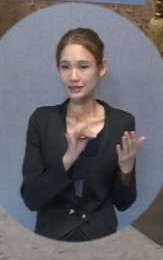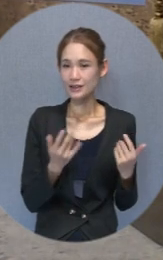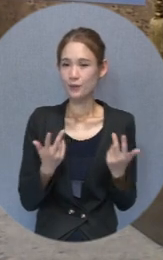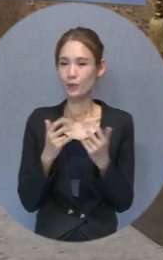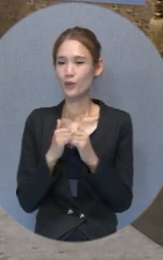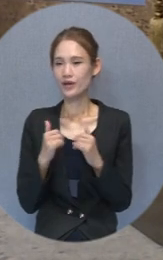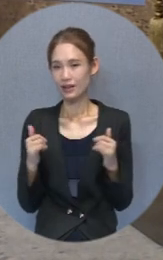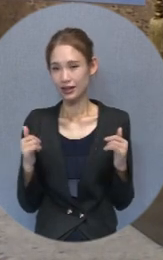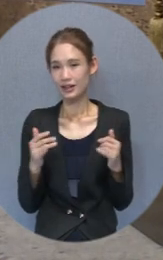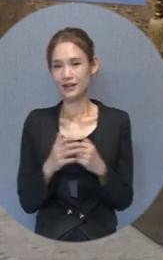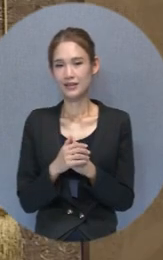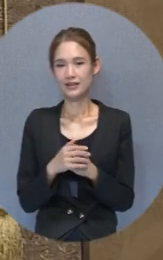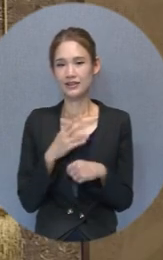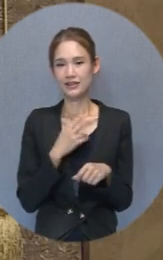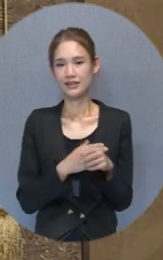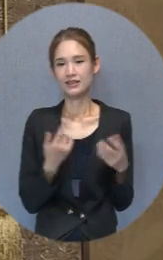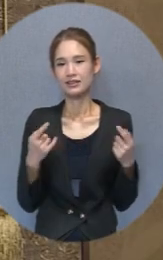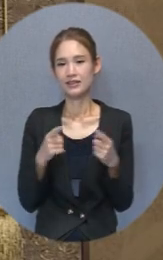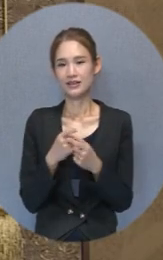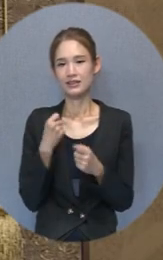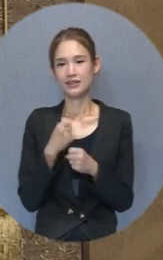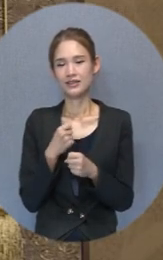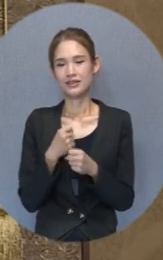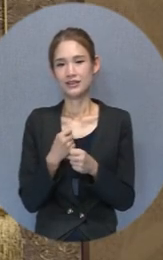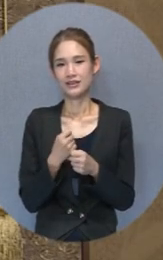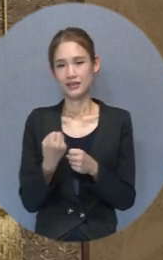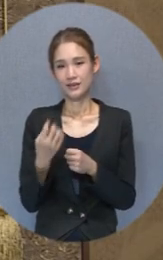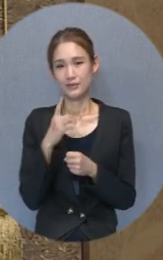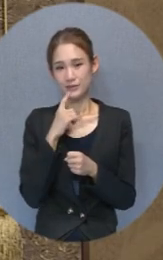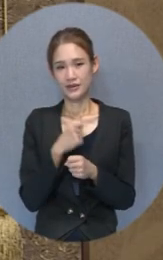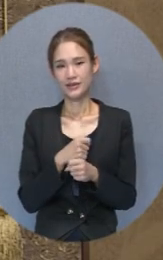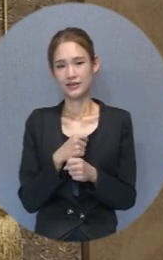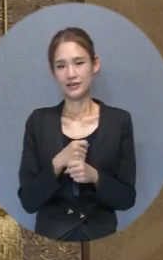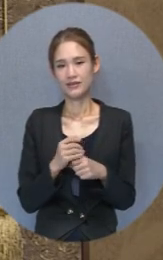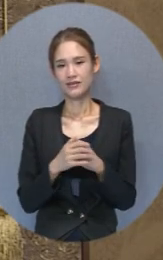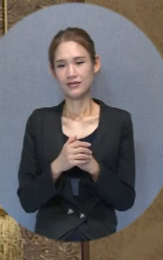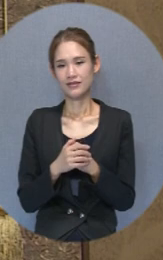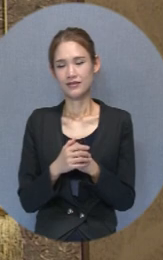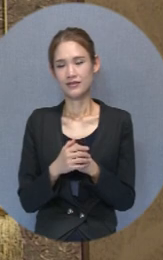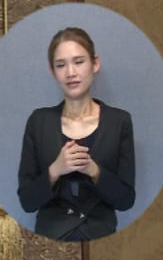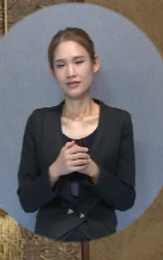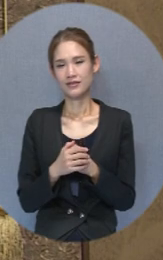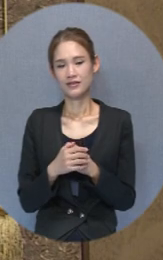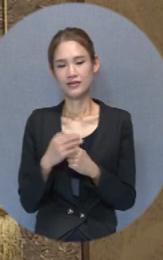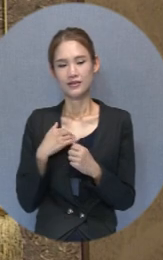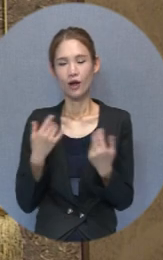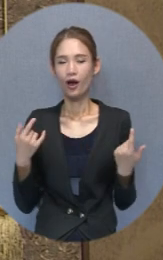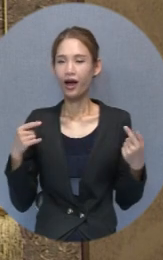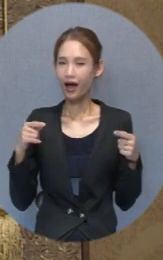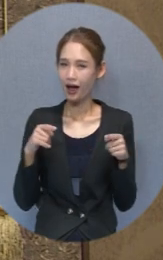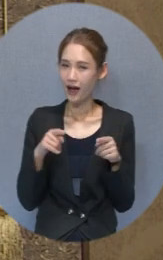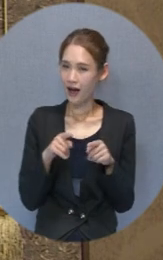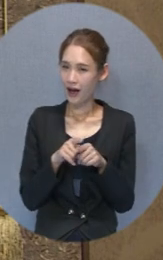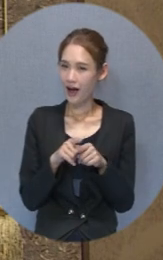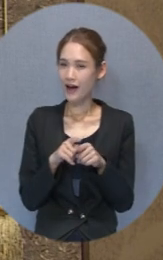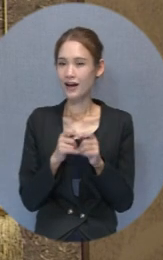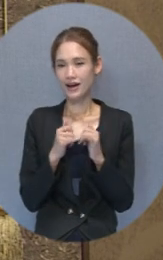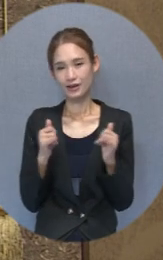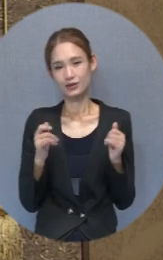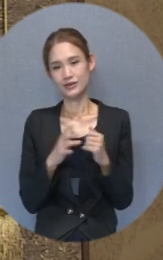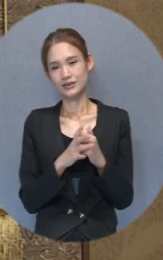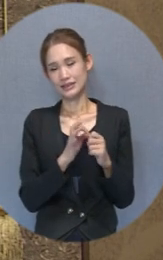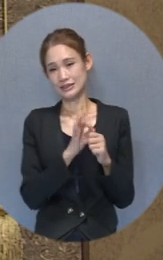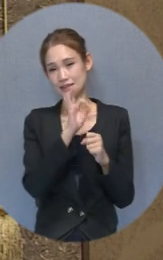봉사자분들 선생님들이랑 같이 만들어서 했었다고 했었잖아요. 네. 저희랑 계속 하시는 분들 중에서 거의